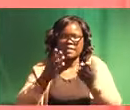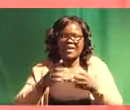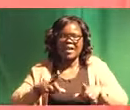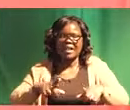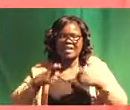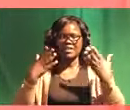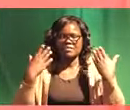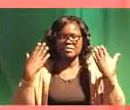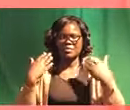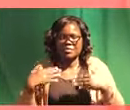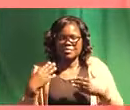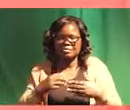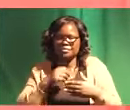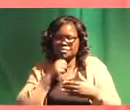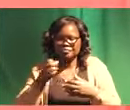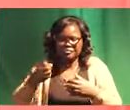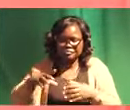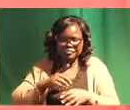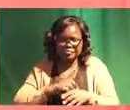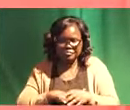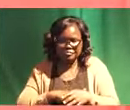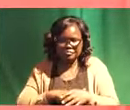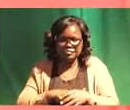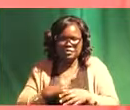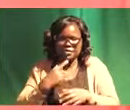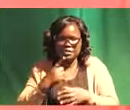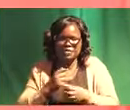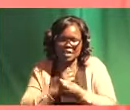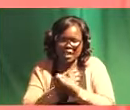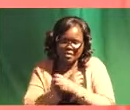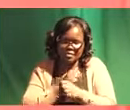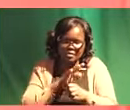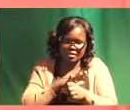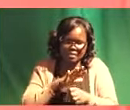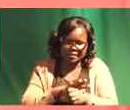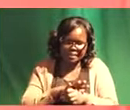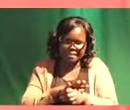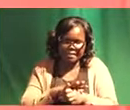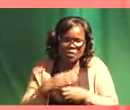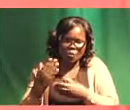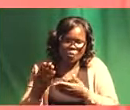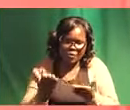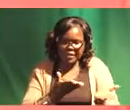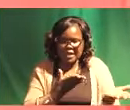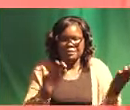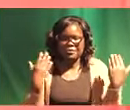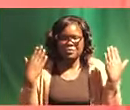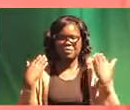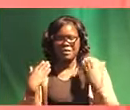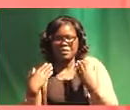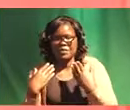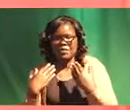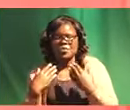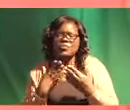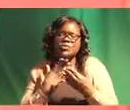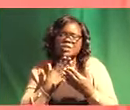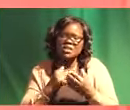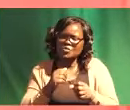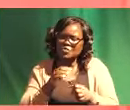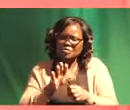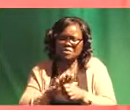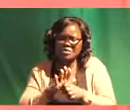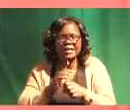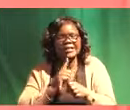kama wa Meru. Sitaki kupoteza muda, nasema tunakupenda sana na karibu sana Meru. Tunakuhitaji mara nyingi